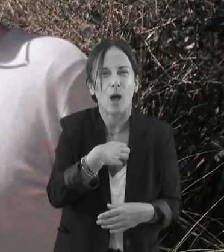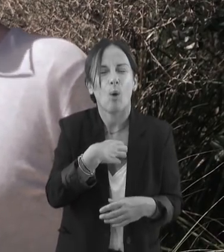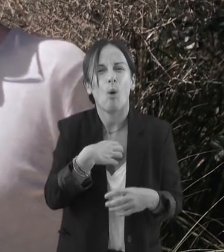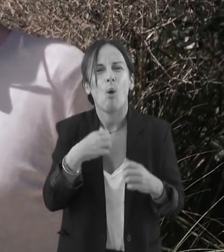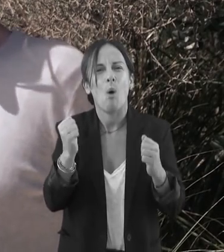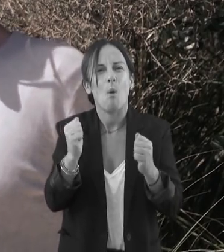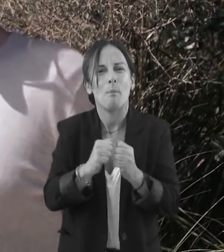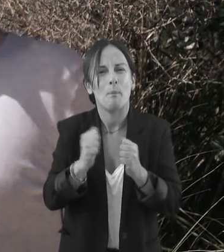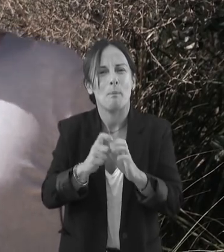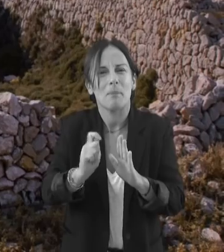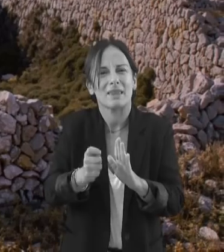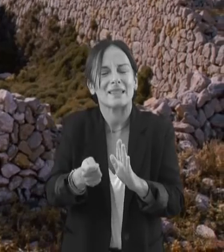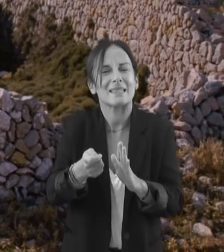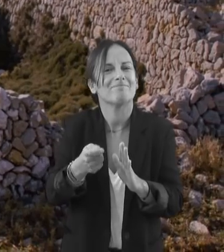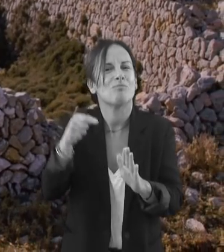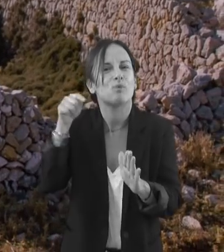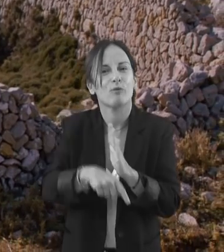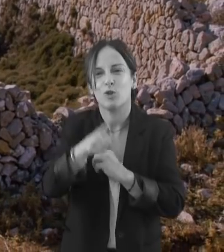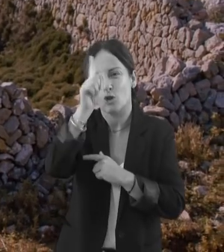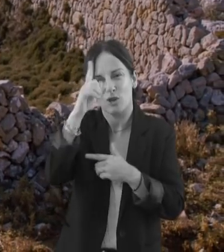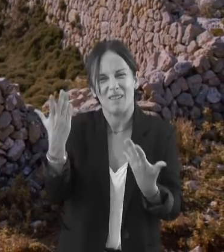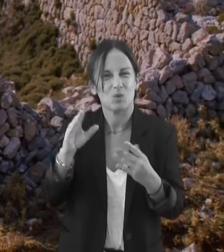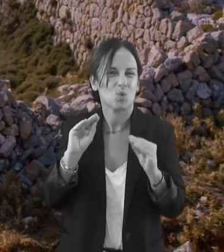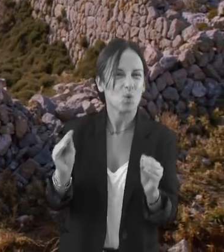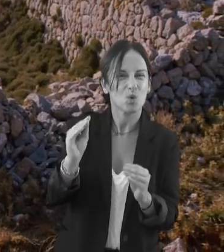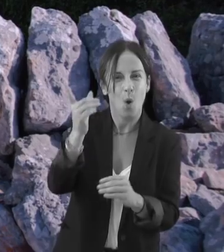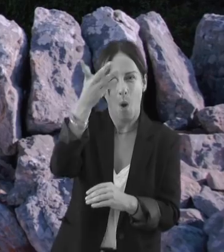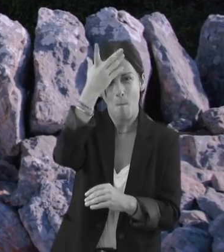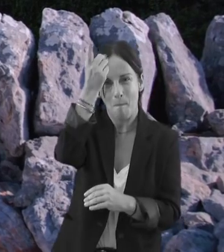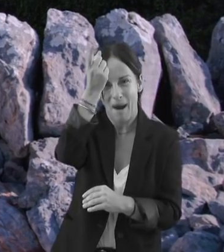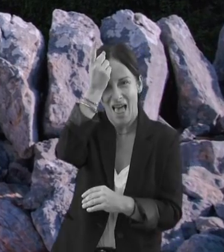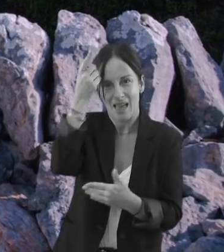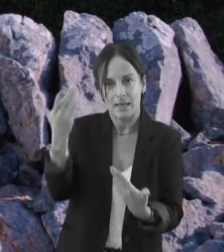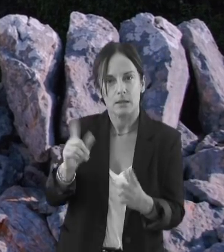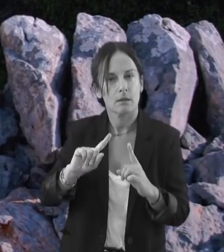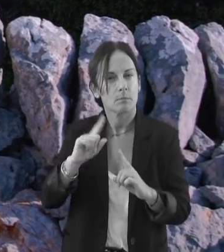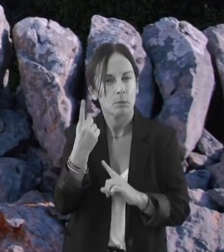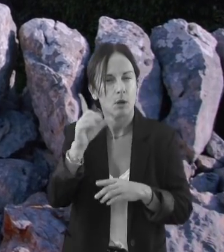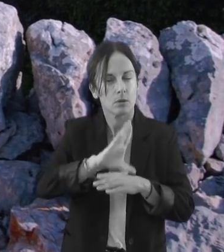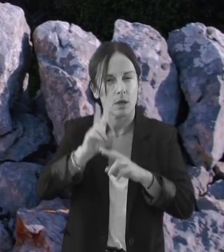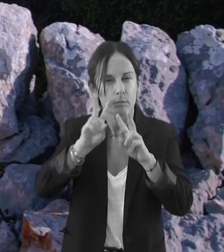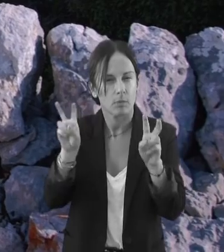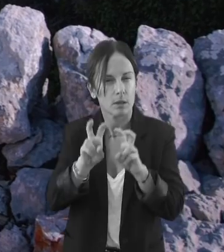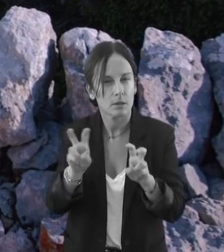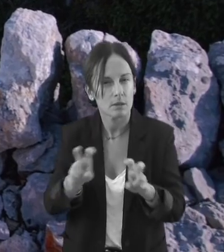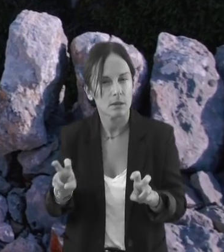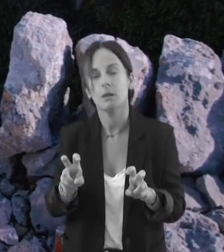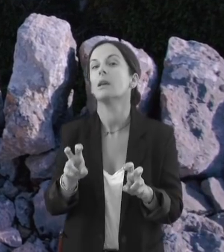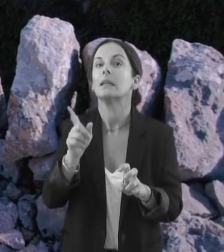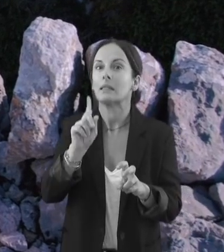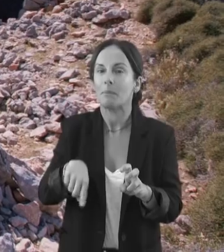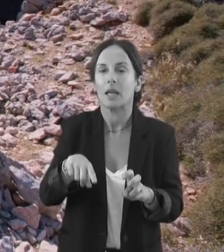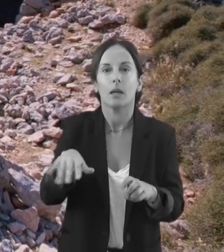no només els camins, sinó també la restauració de tot un patrimoni vinculat a la serra i a la pedra en sec, com puguin ser cases